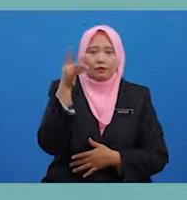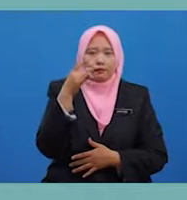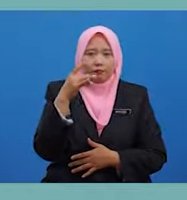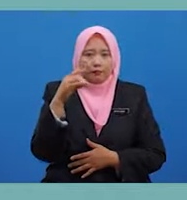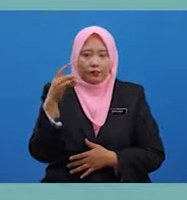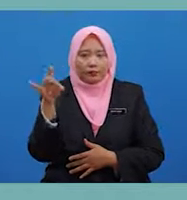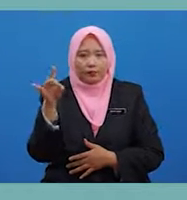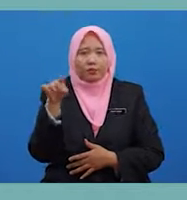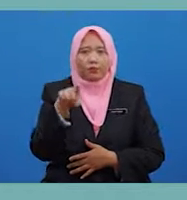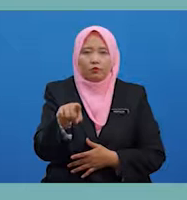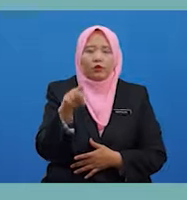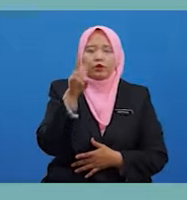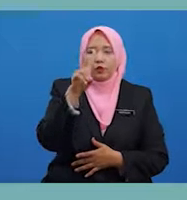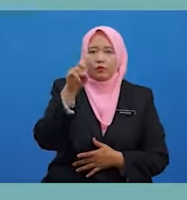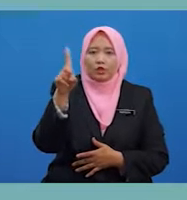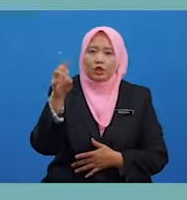18.21%.